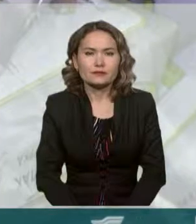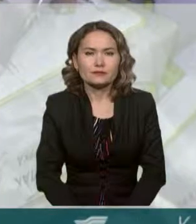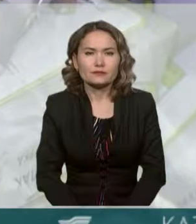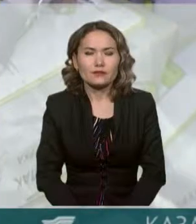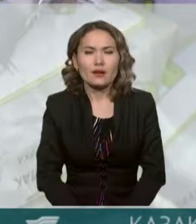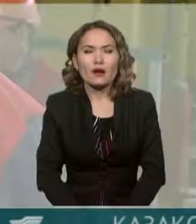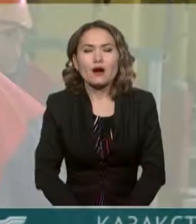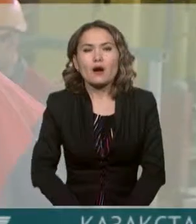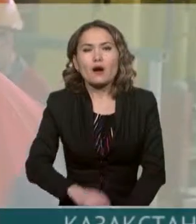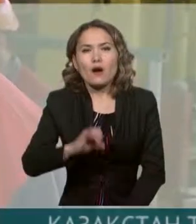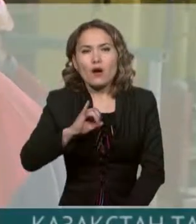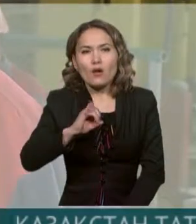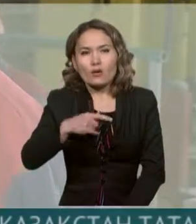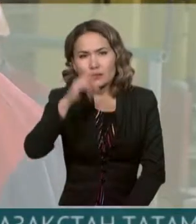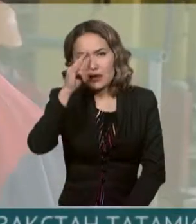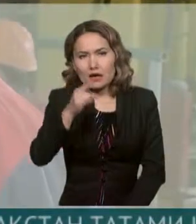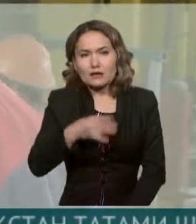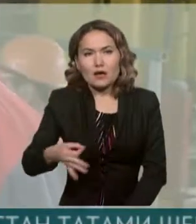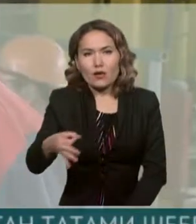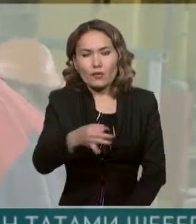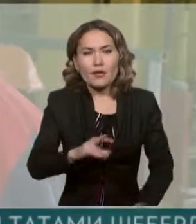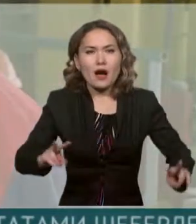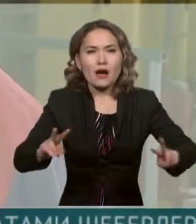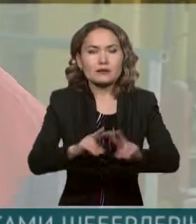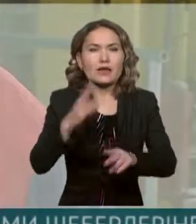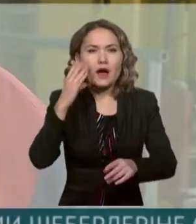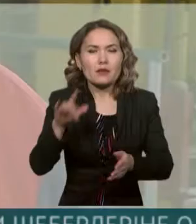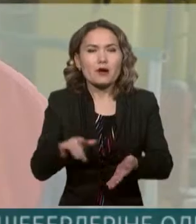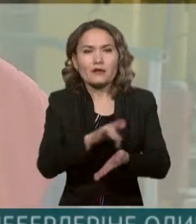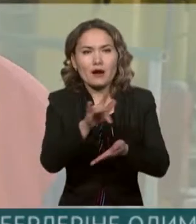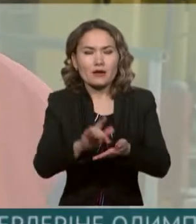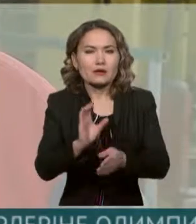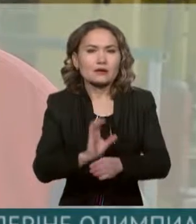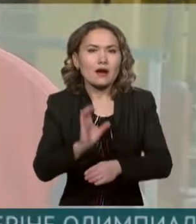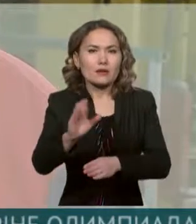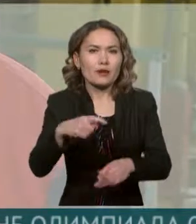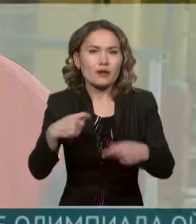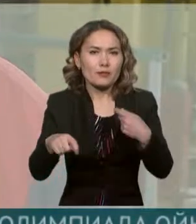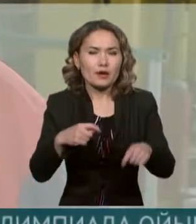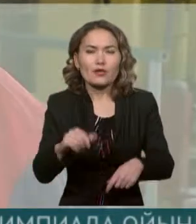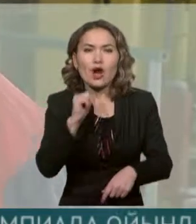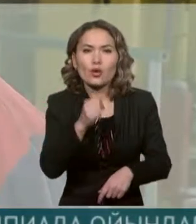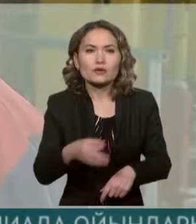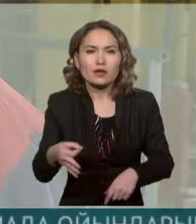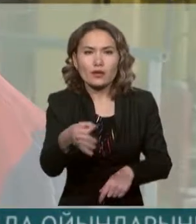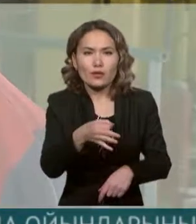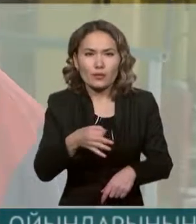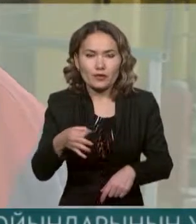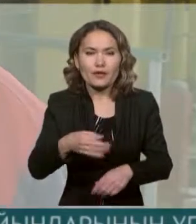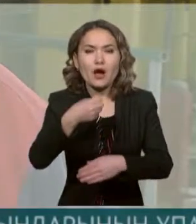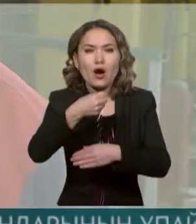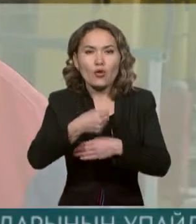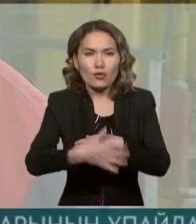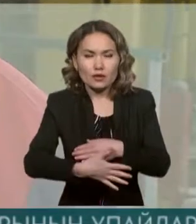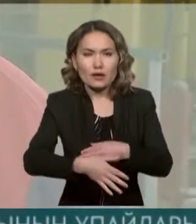Оңтүстік Қазақстанға жіберіп жатырмыз, Астанаға, Алматыға жібердік. Осы біздің Қостанай облыстық орталыққа